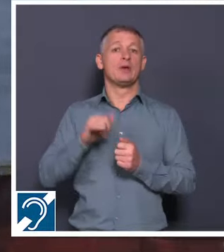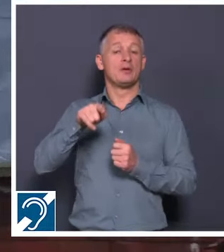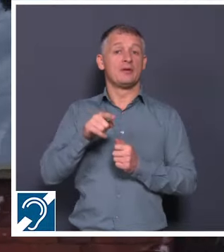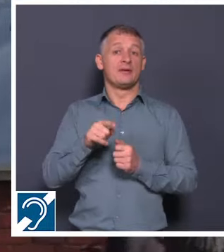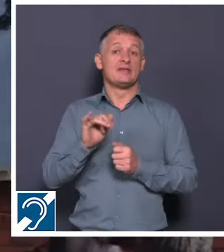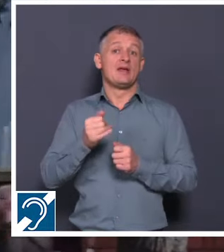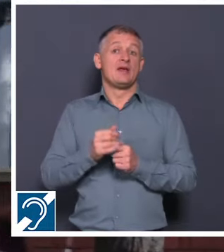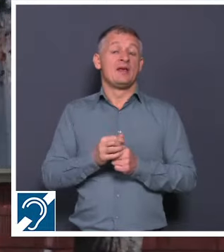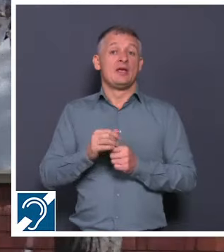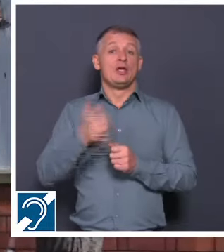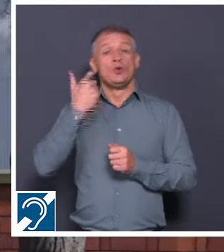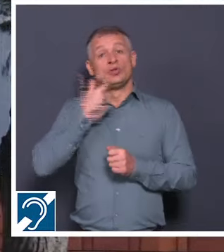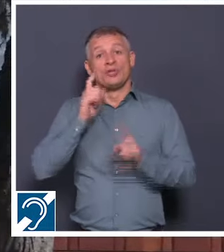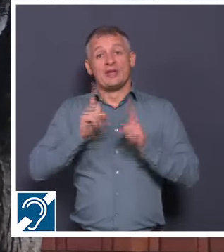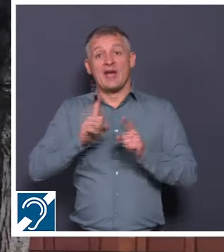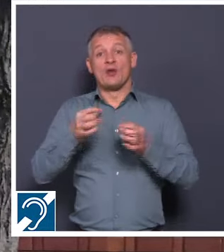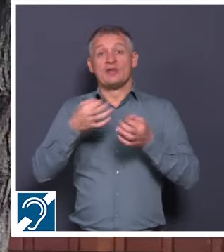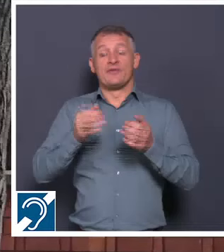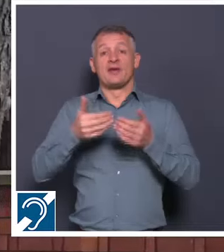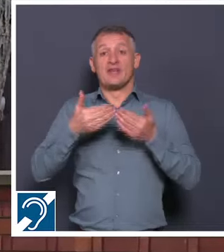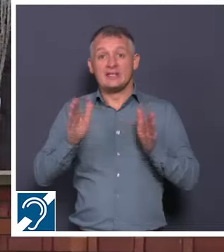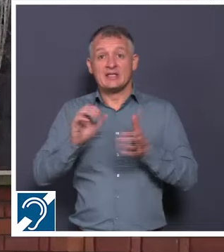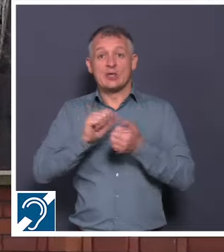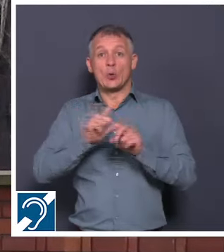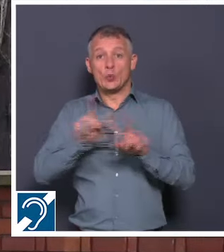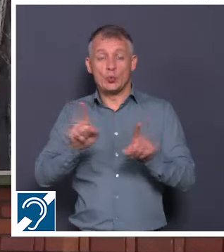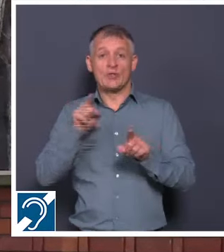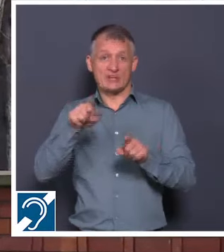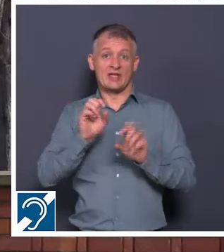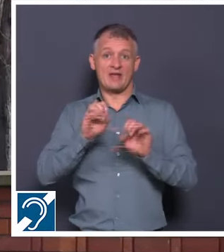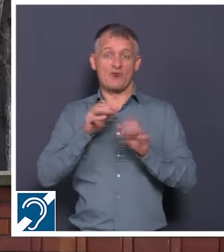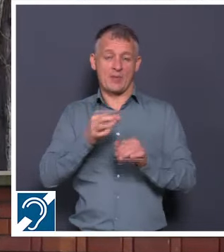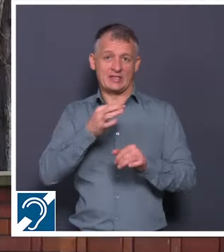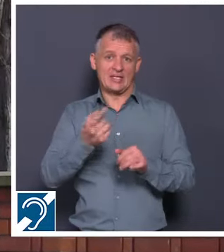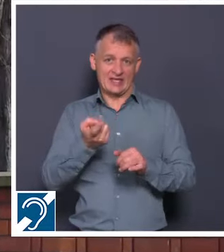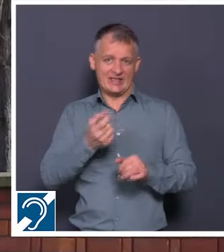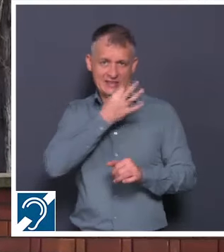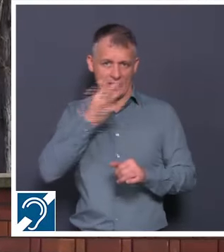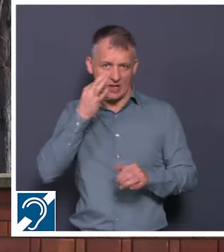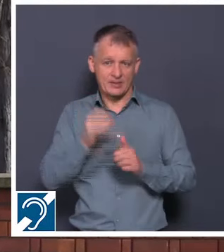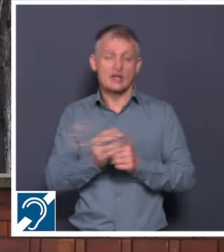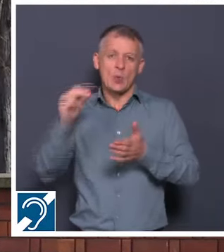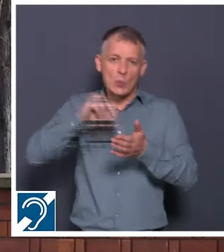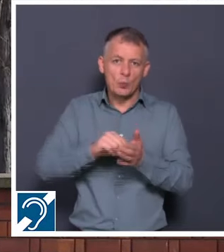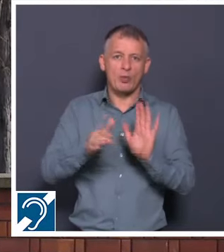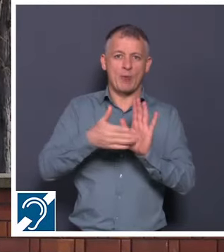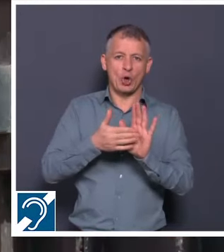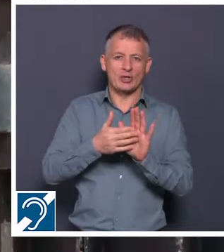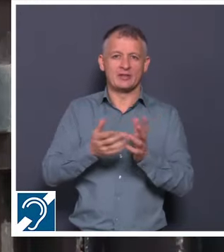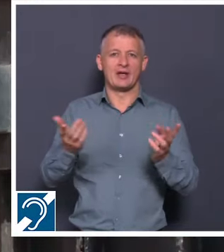știm dacă vor fi sau nu desecretizate aceste informații. Dar să punem puțin în context ca să înțelegem